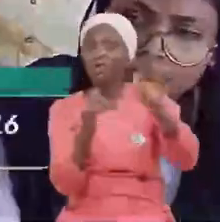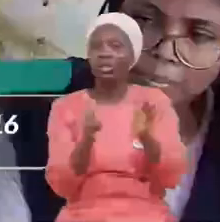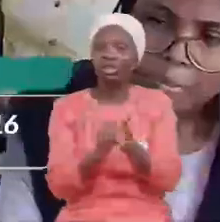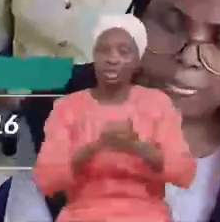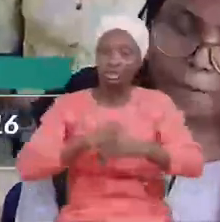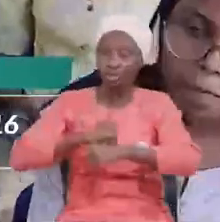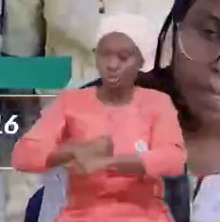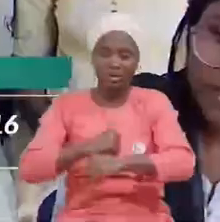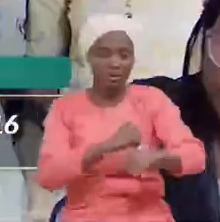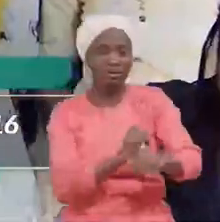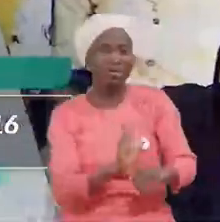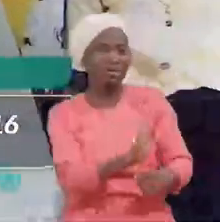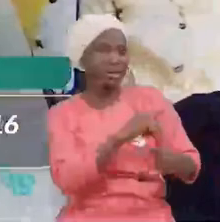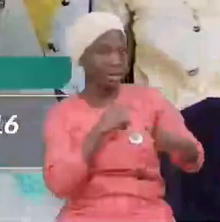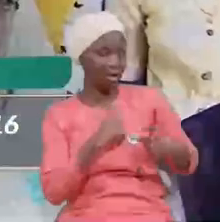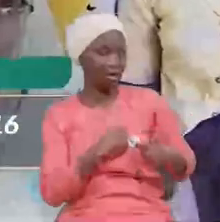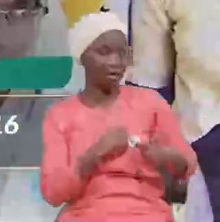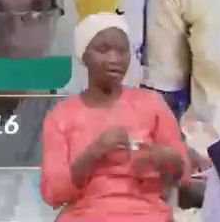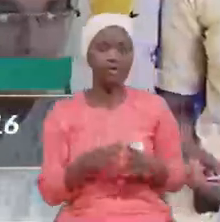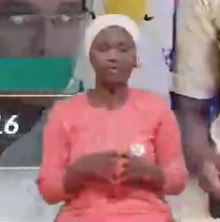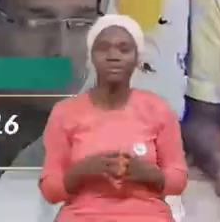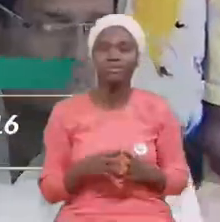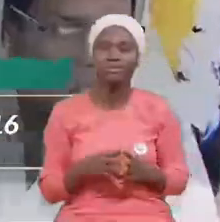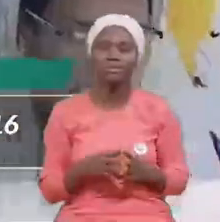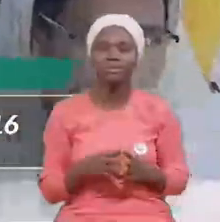C'est le héros qui protège sa conscience.